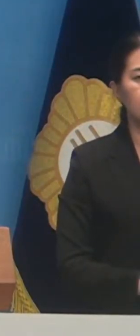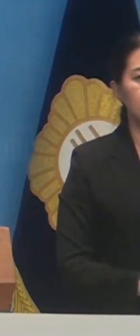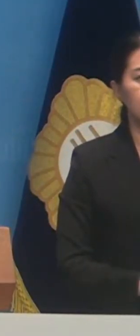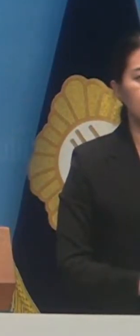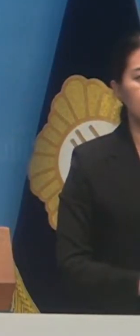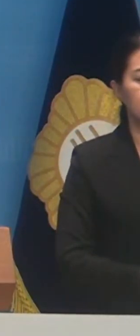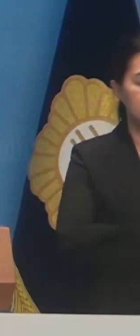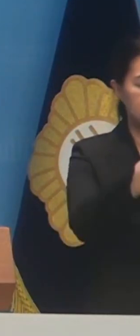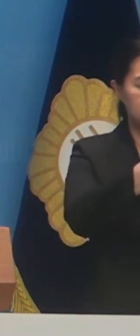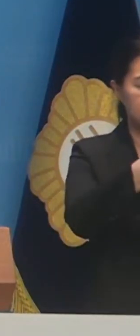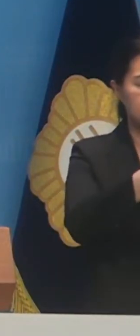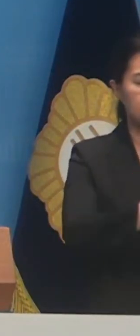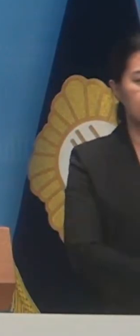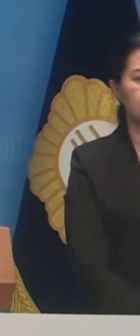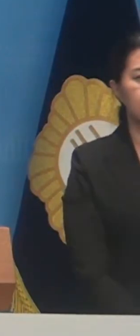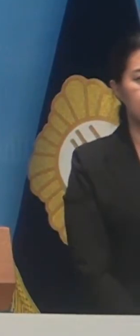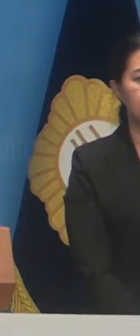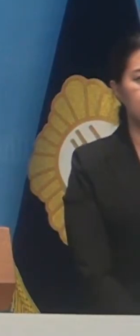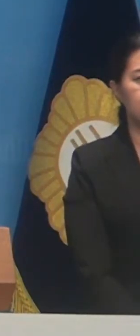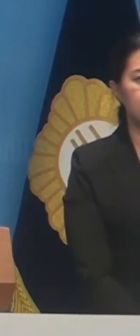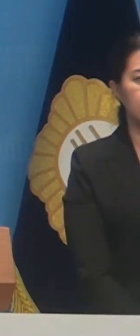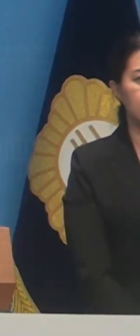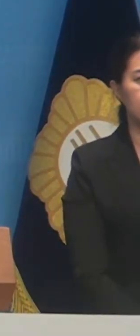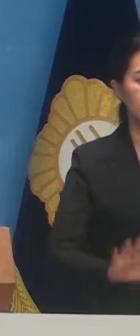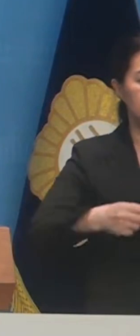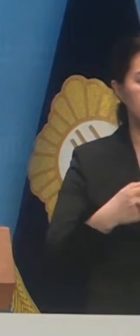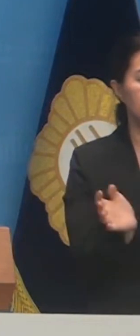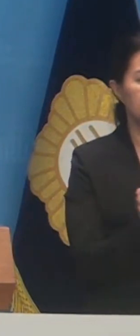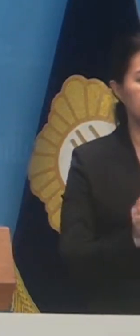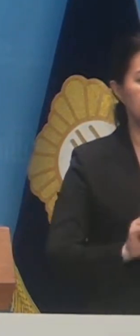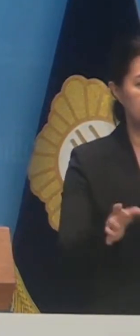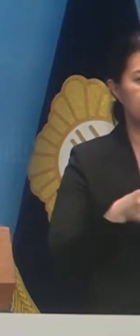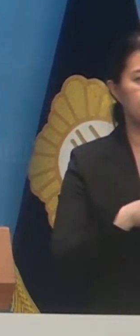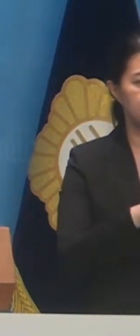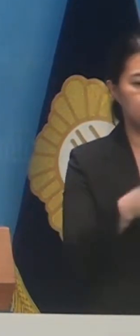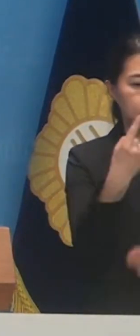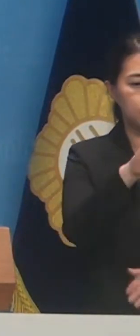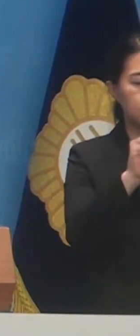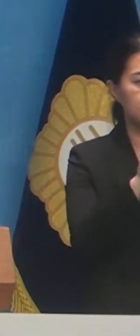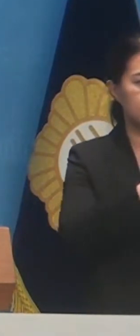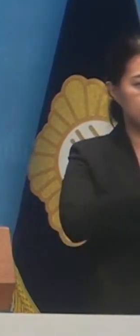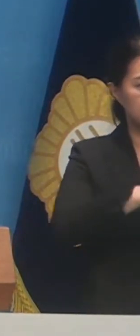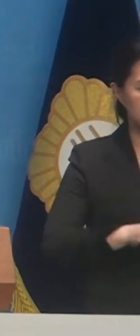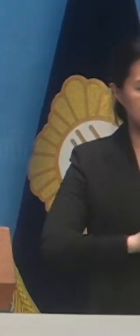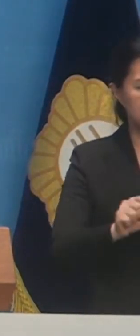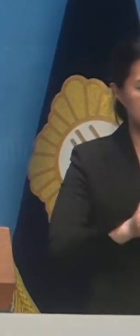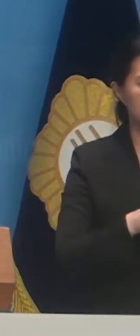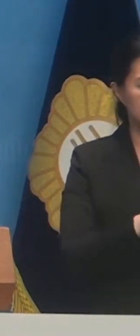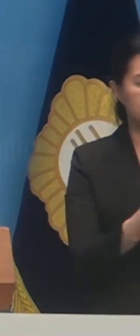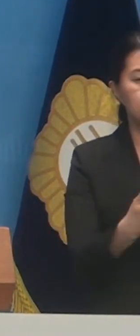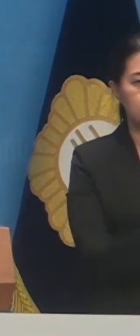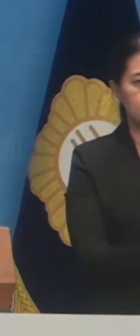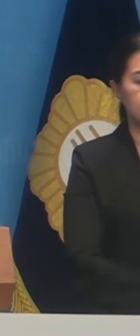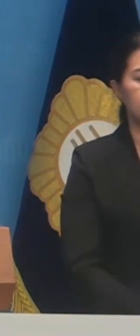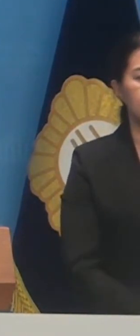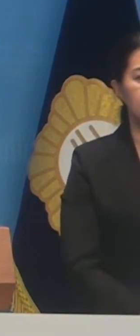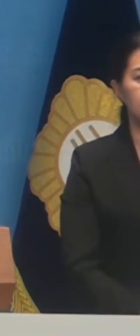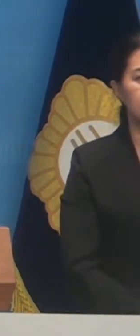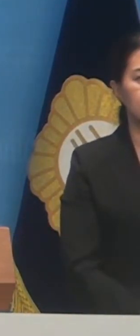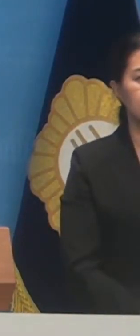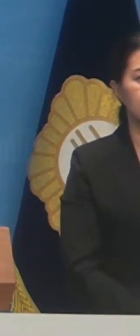마치겠습니다. 감사합니다. 위헌정당 국민의힘 해산 청구 천만인 서명 국민 추진단 일동.